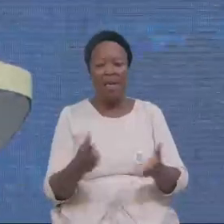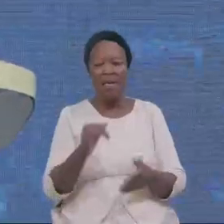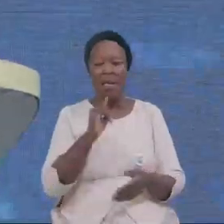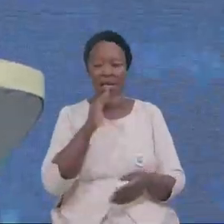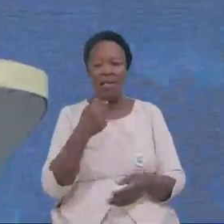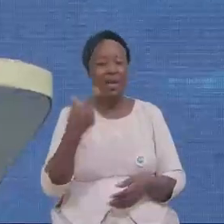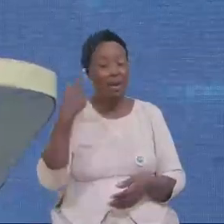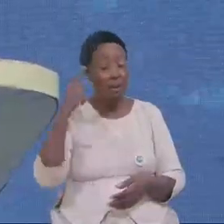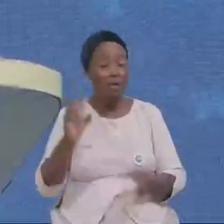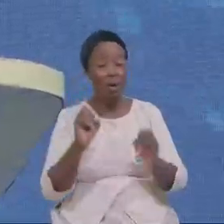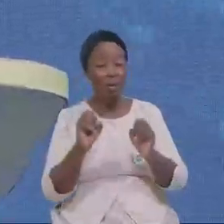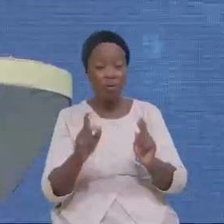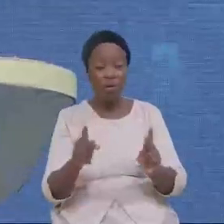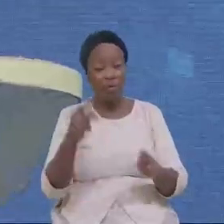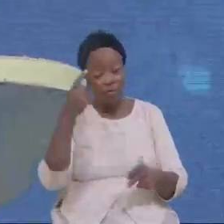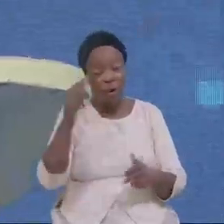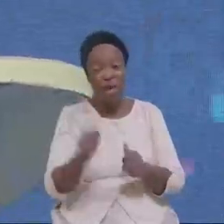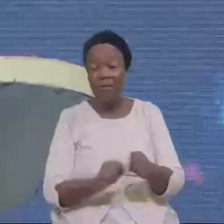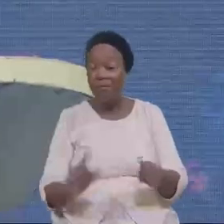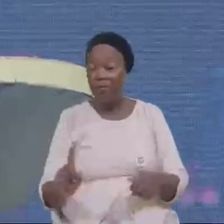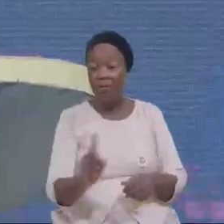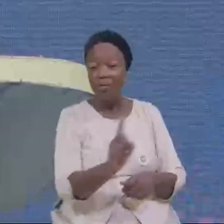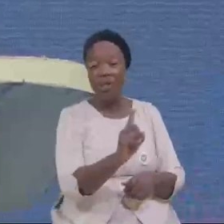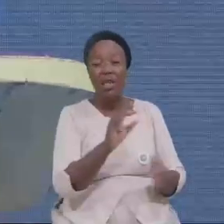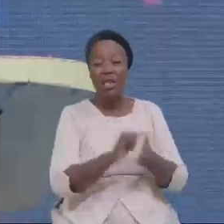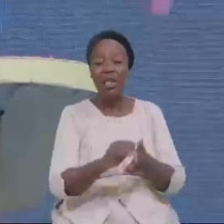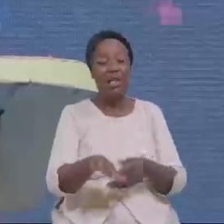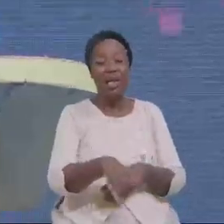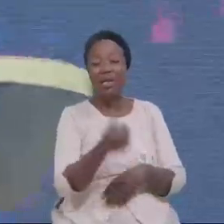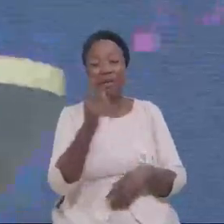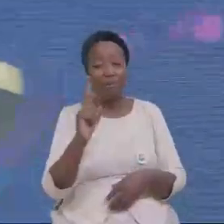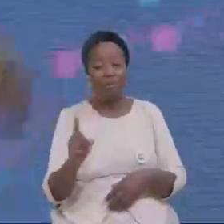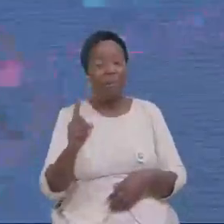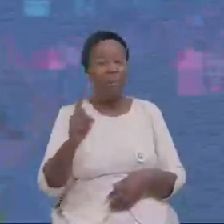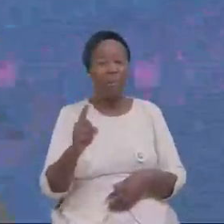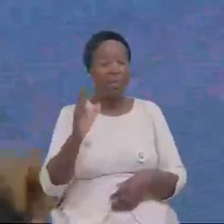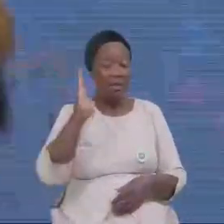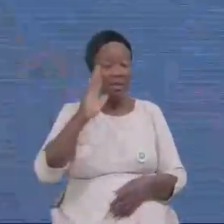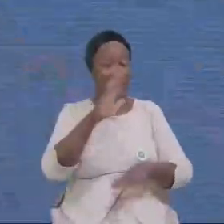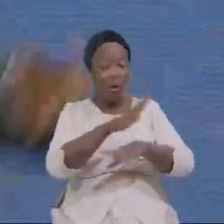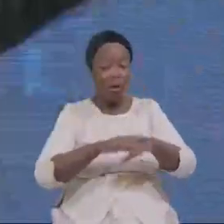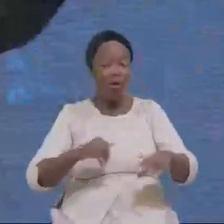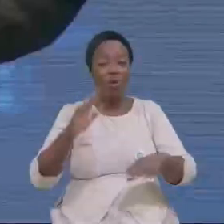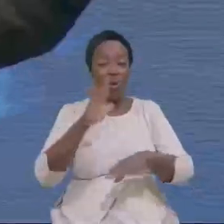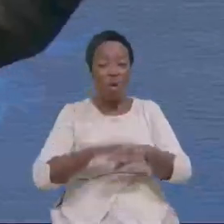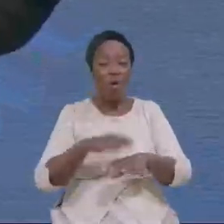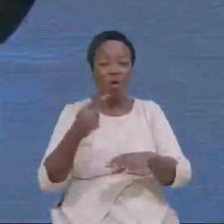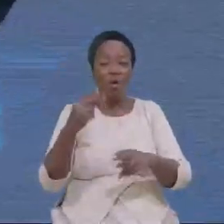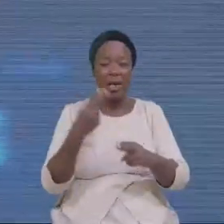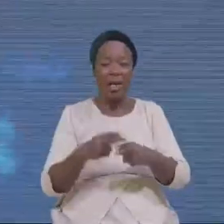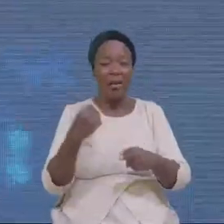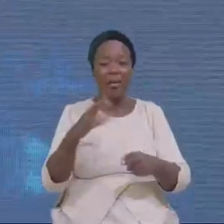Voici l'opportunité dorée pour chacun. Que quiconque invoquera le nom du